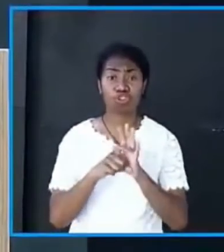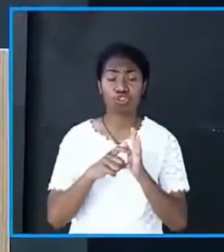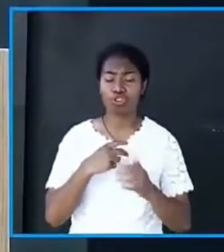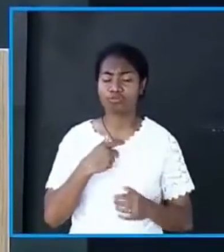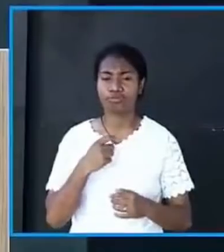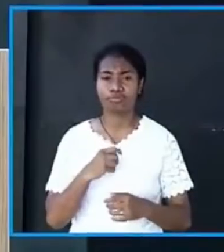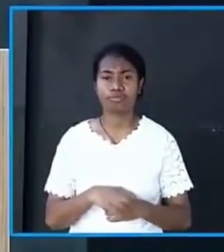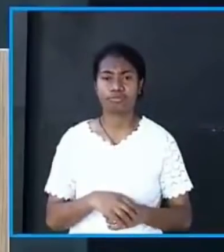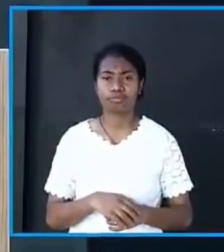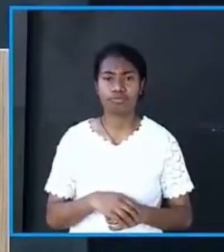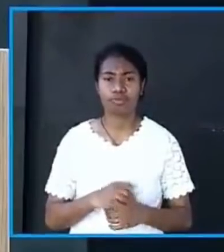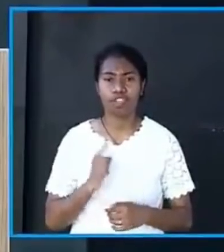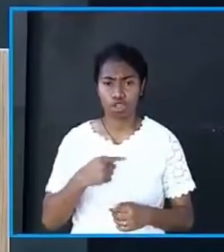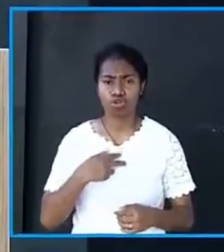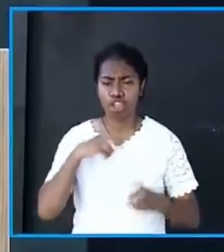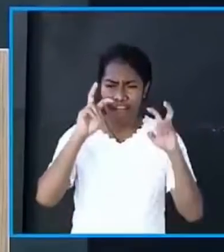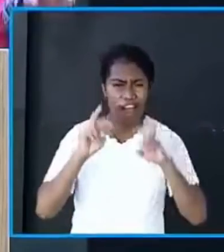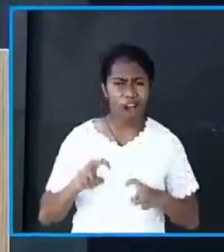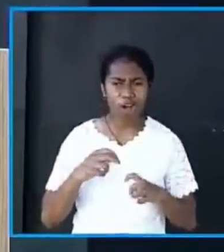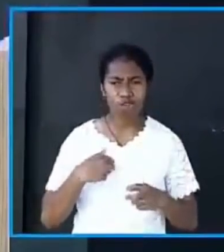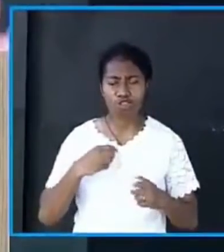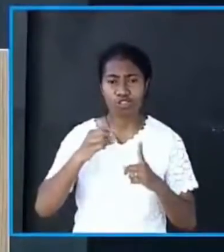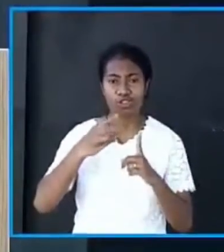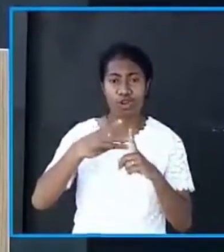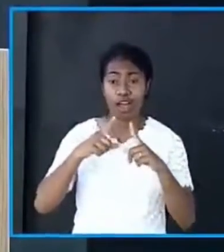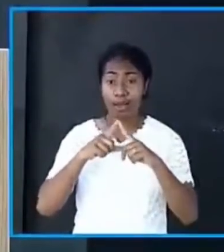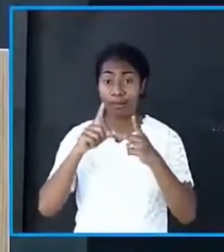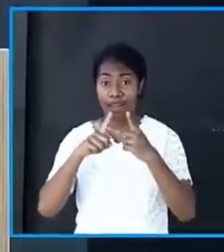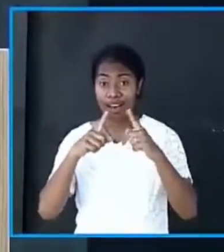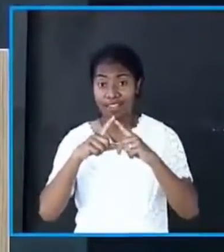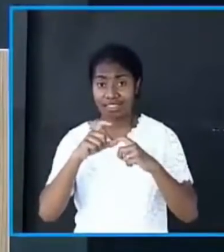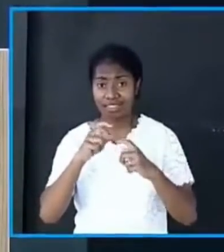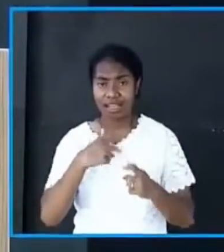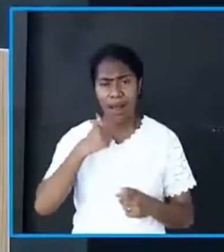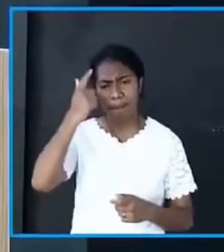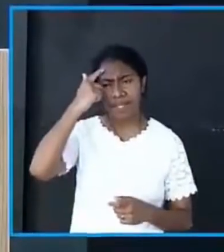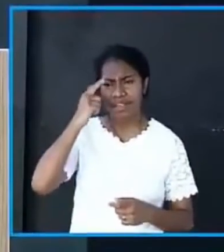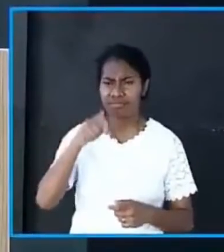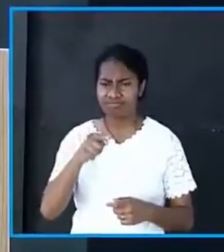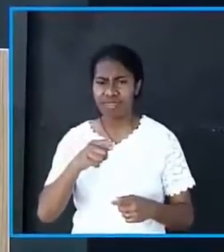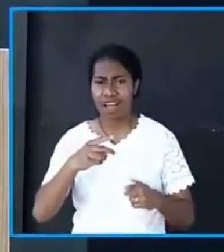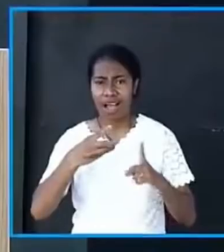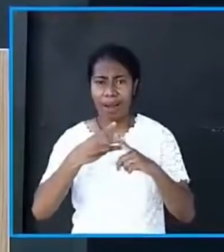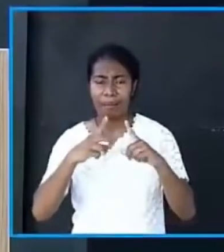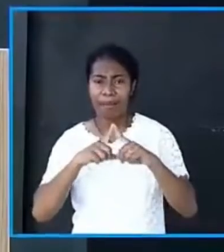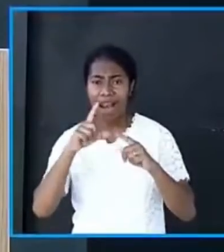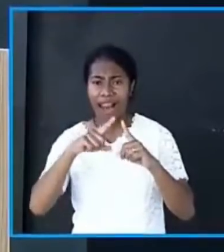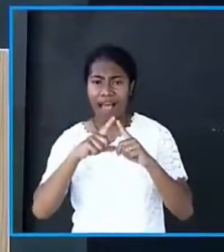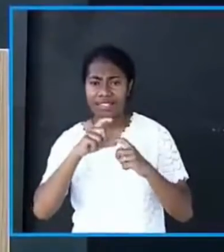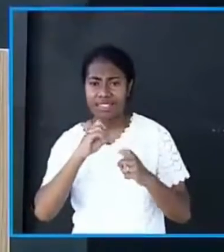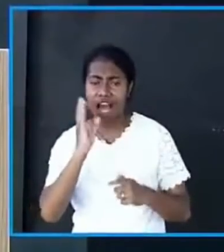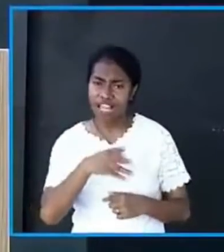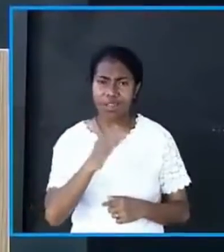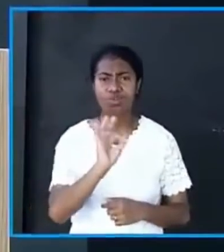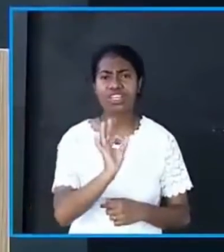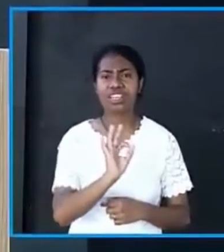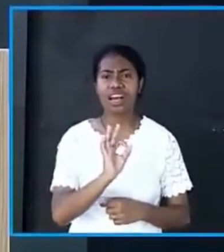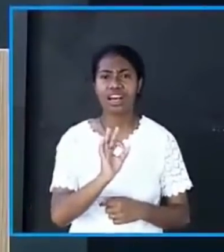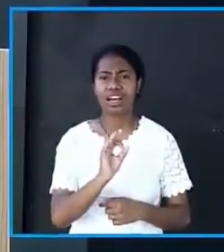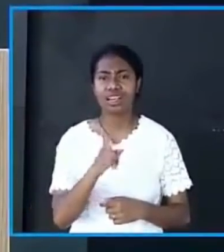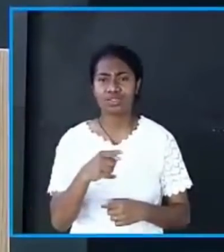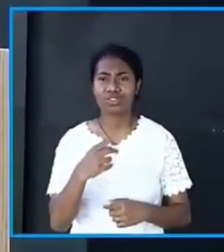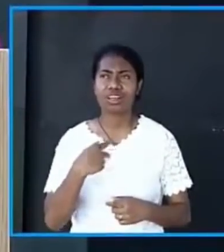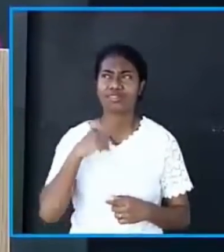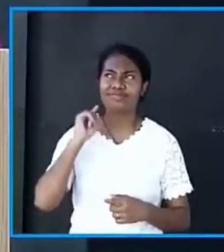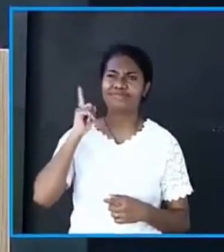hai lalu timbul keinginan panas atau tidak balas-balas atau tidak hai lalu ada orang nasihat kalau Sejahtera